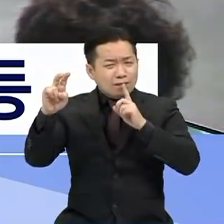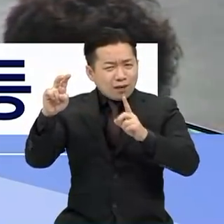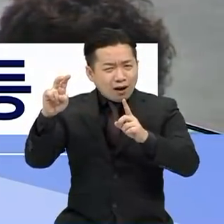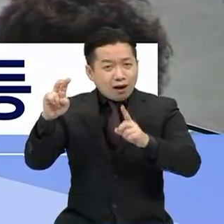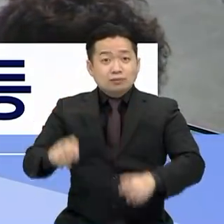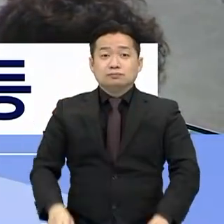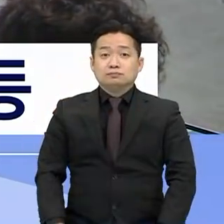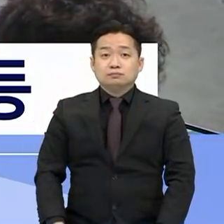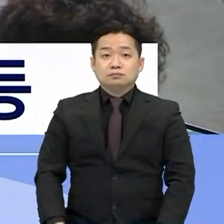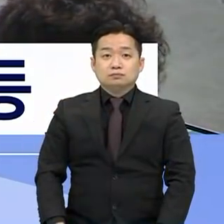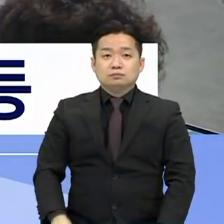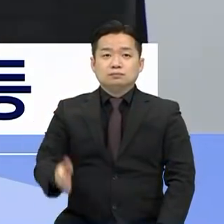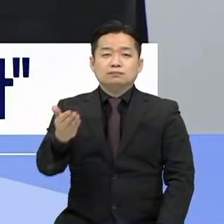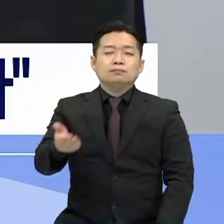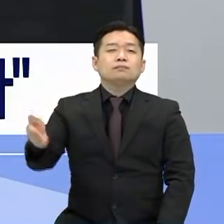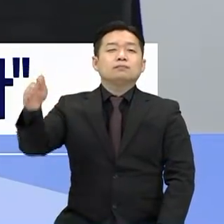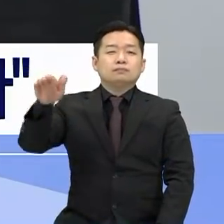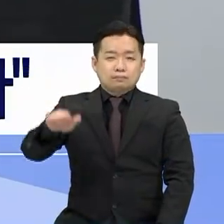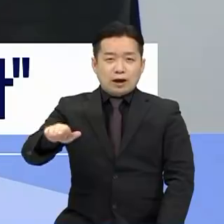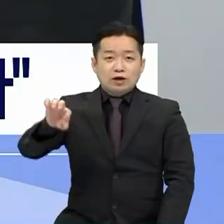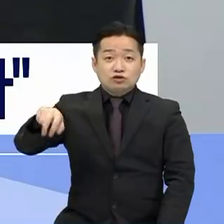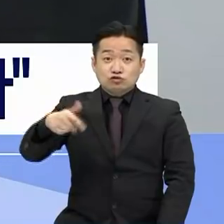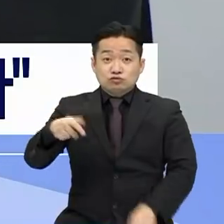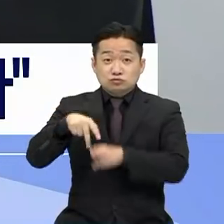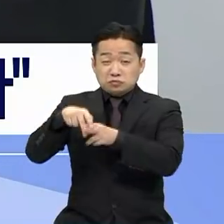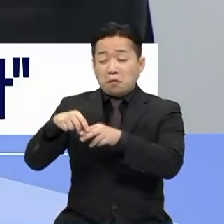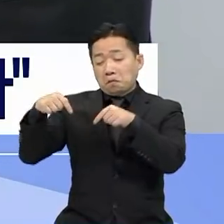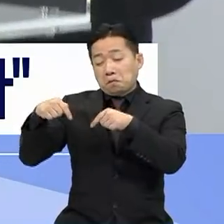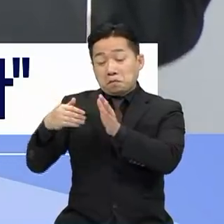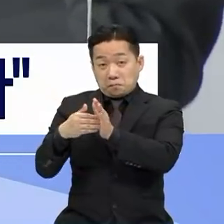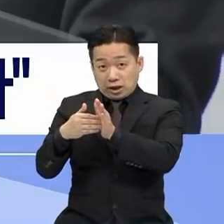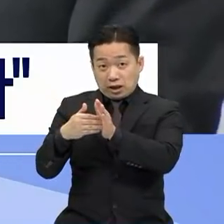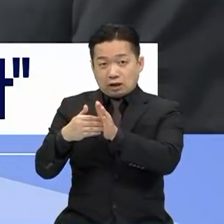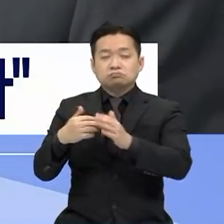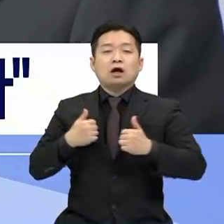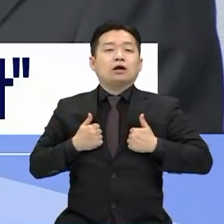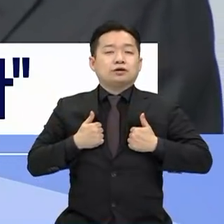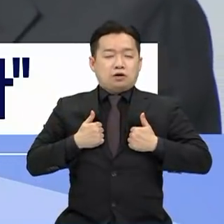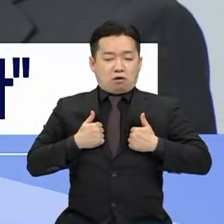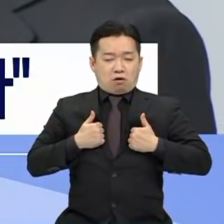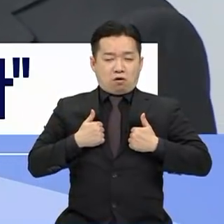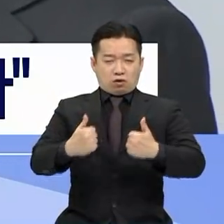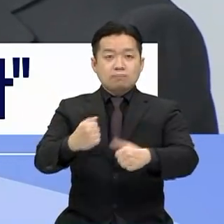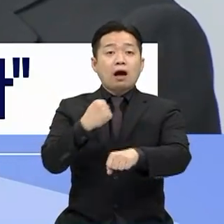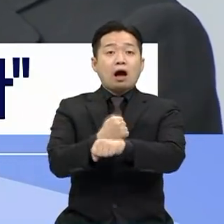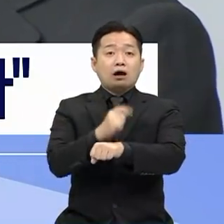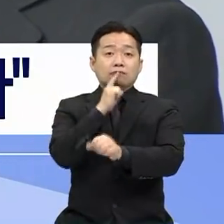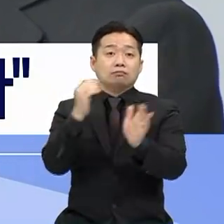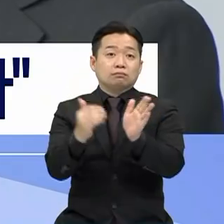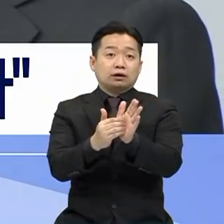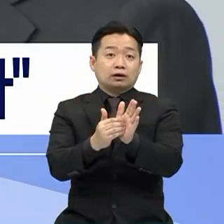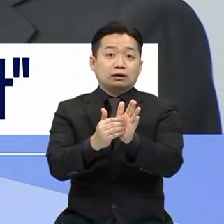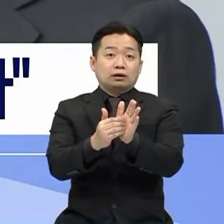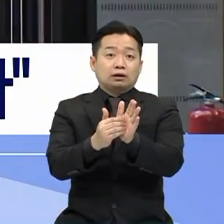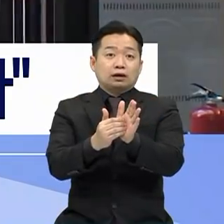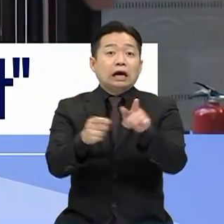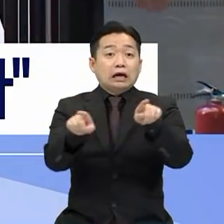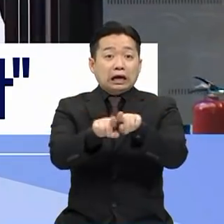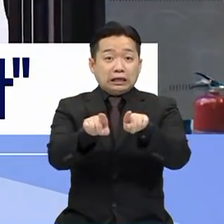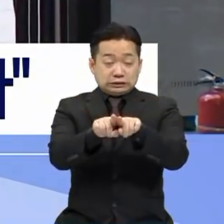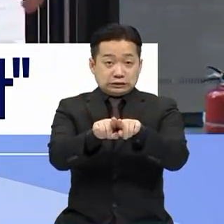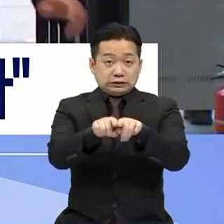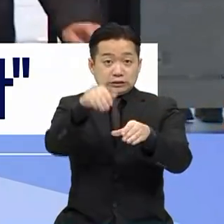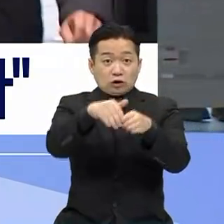쓰네요 하지만 윤 후보가 비공개 회동을 하고 나서 결론은 열심히 직을 수행하겠다 이런건데 공동으로 상인